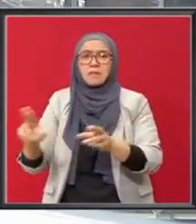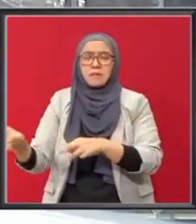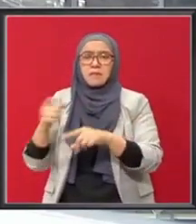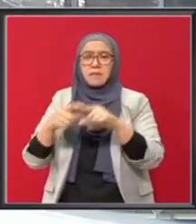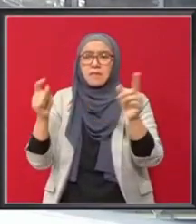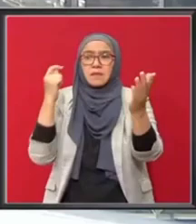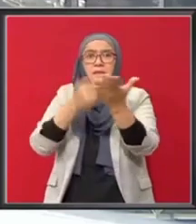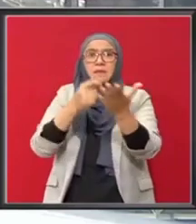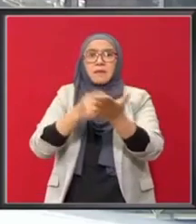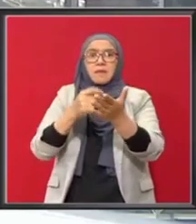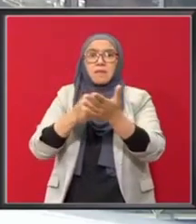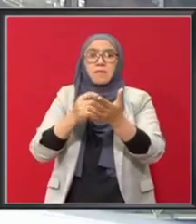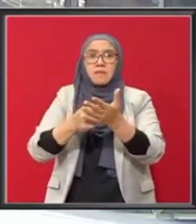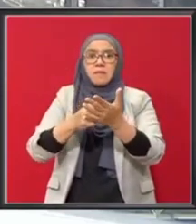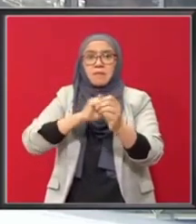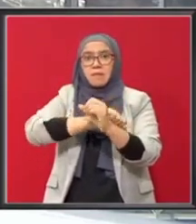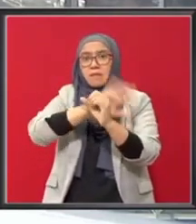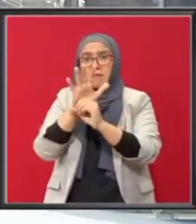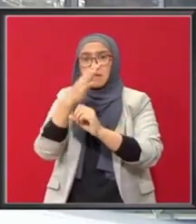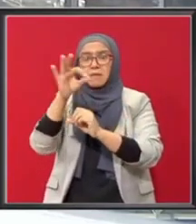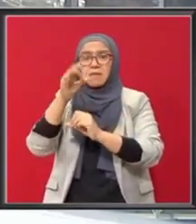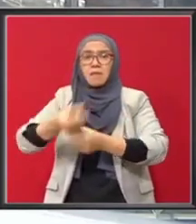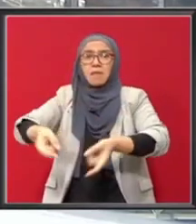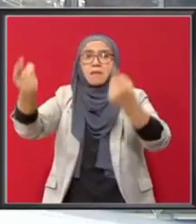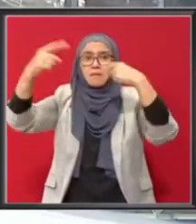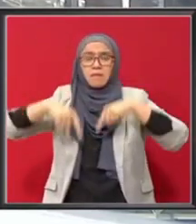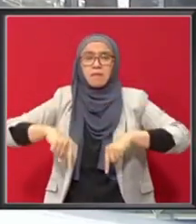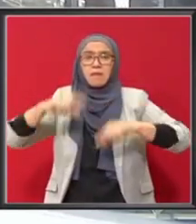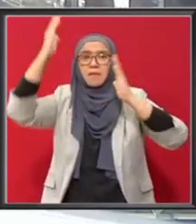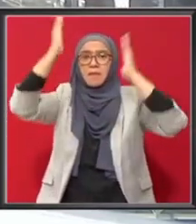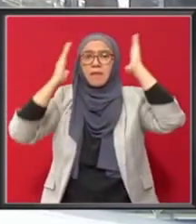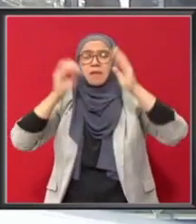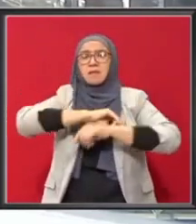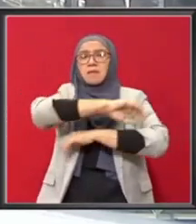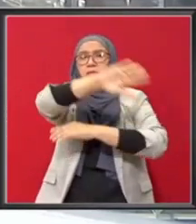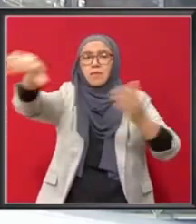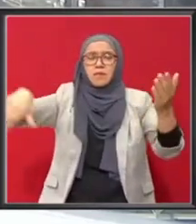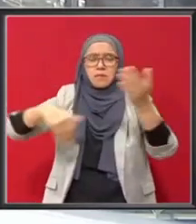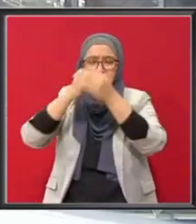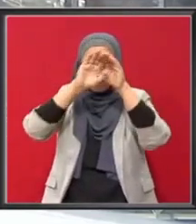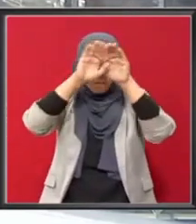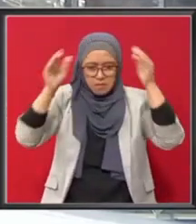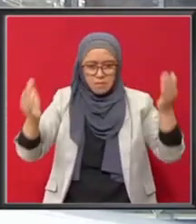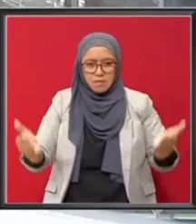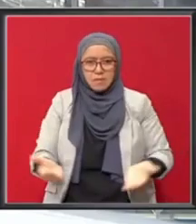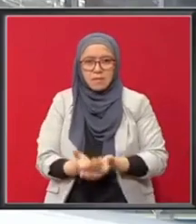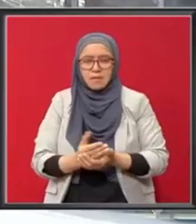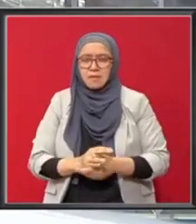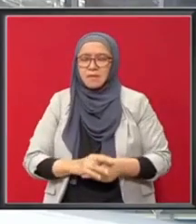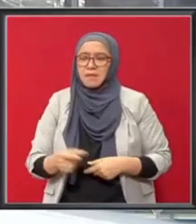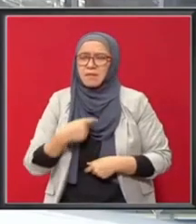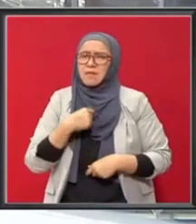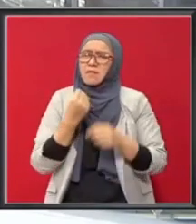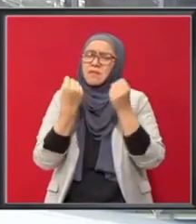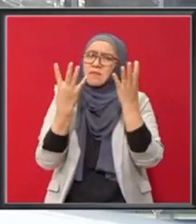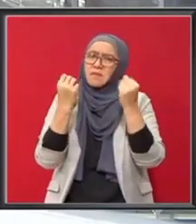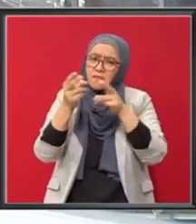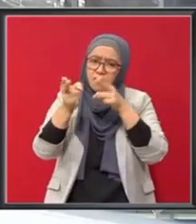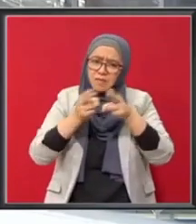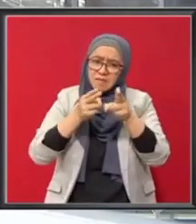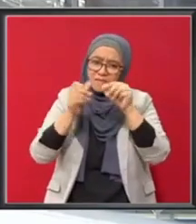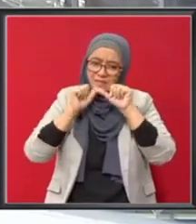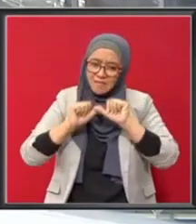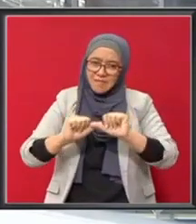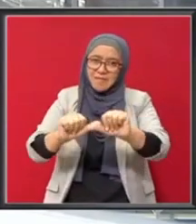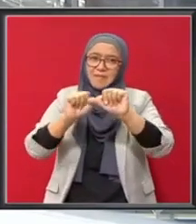pendek mycomicshop datang ke melihat dan seluruh dunia eh Bapak inisiatif sedang dan